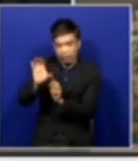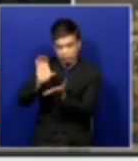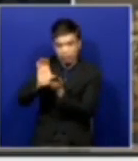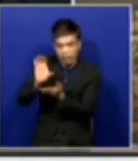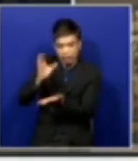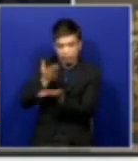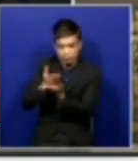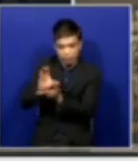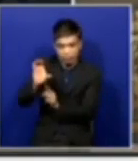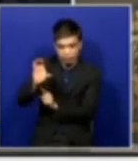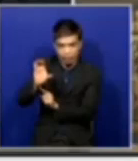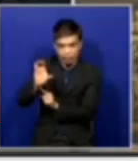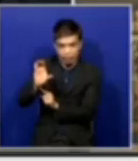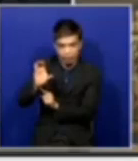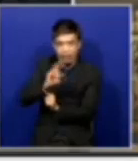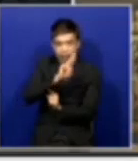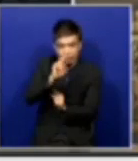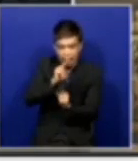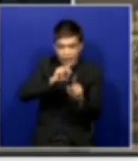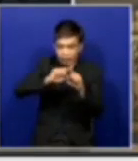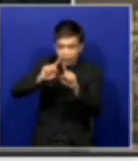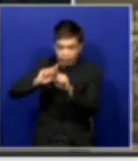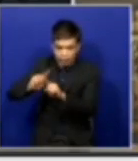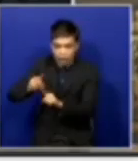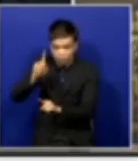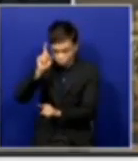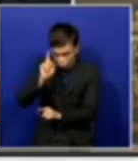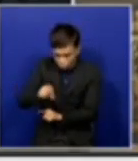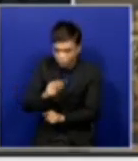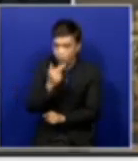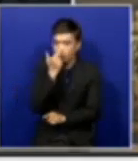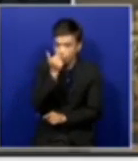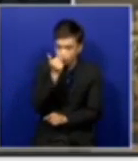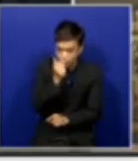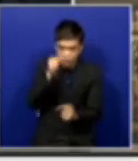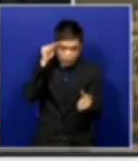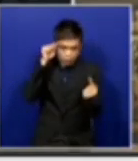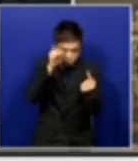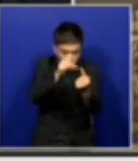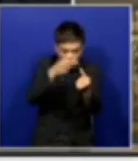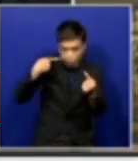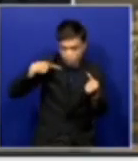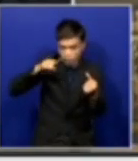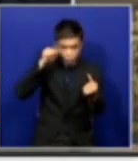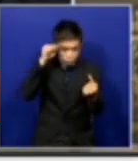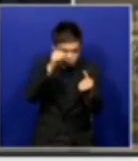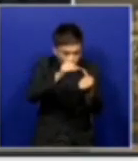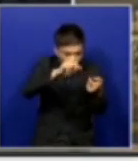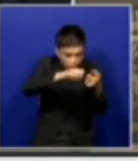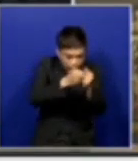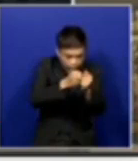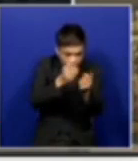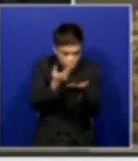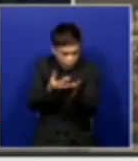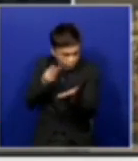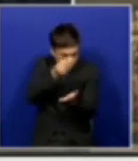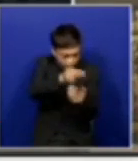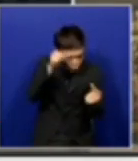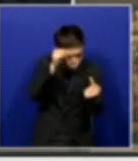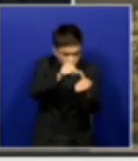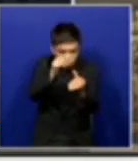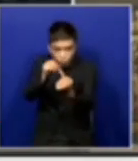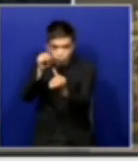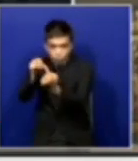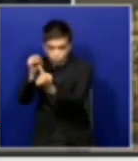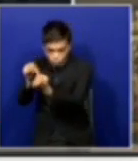ใช้งบประมาณครั้งนี้นะครับจะต้องใช้ให้แม่นนะครับแล้วก็ตรงกับปัญหาของพี่น้องประชาชนนะครับซึ่งผมเข้าใจน